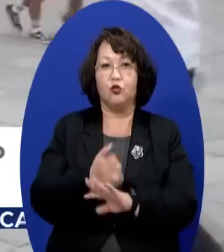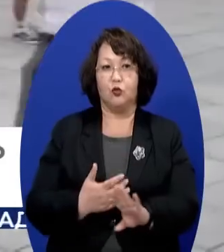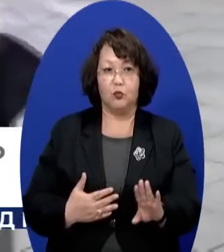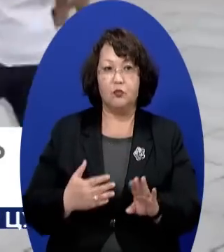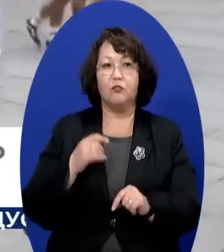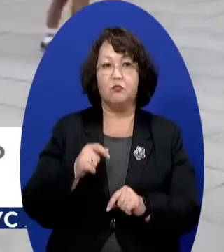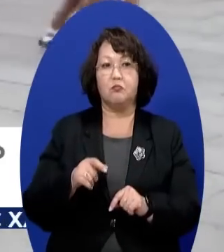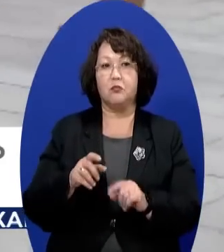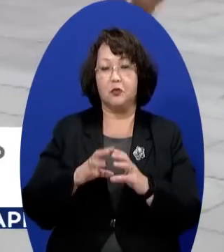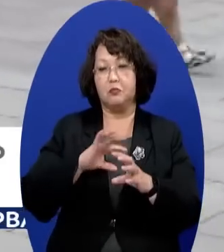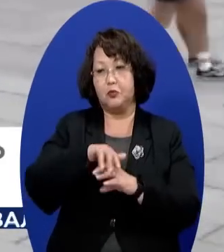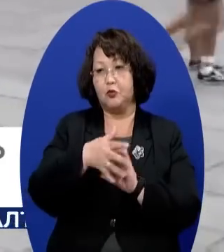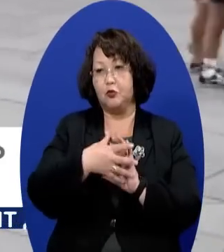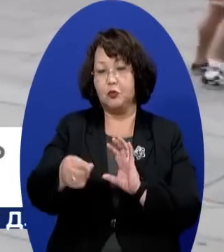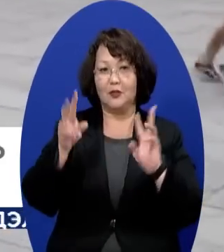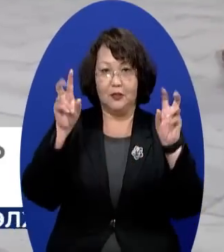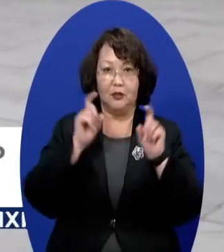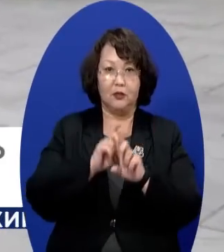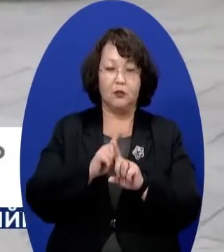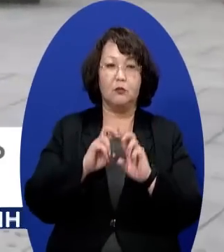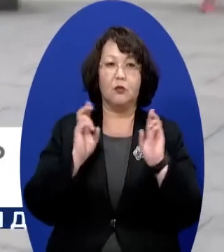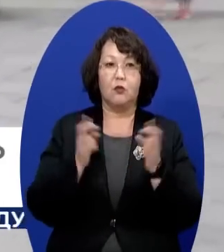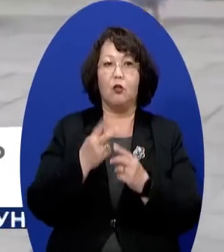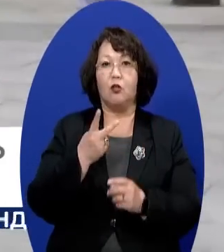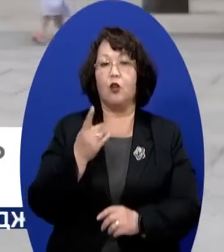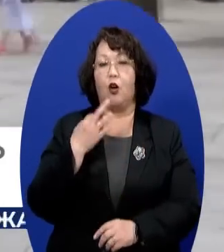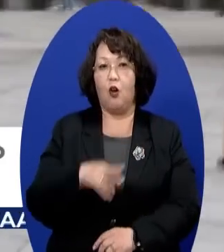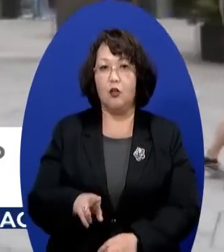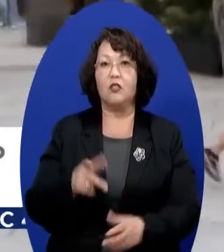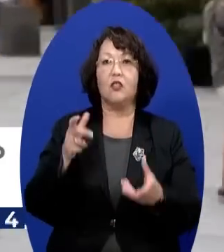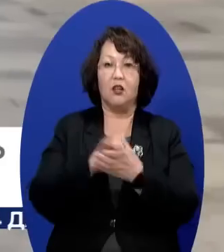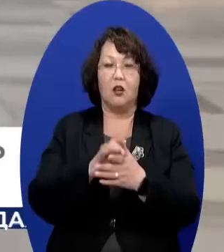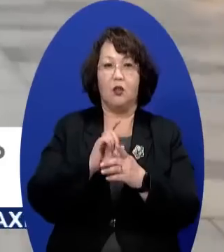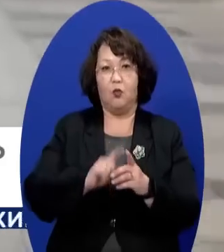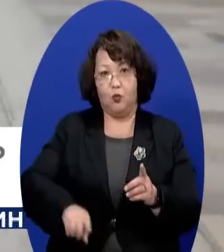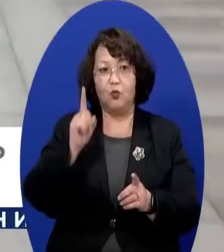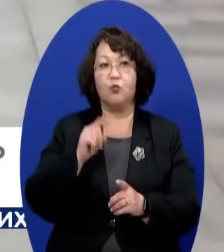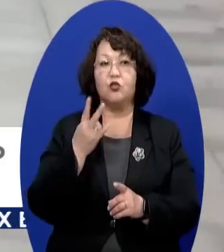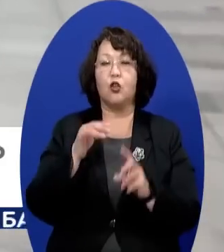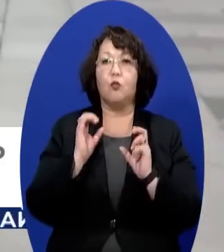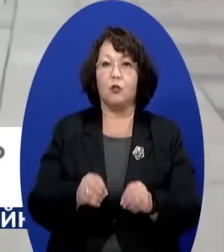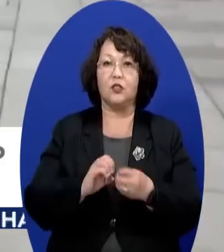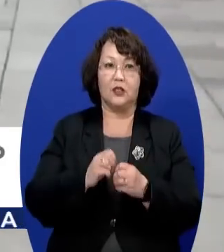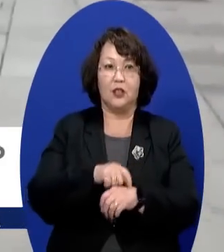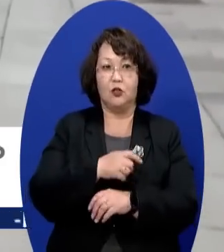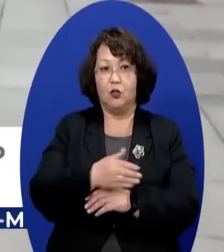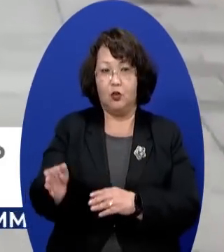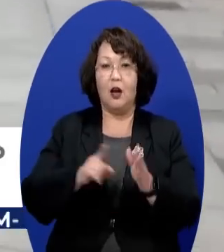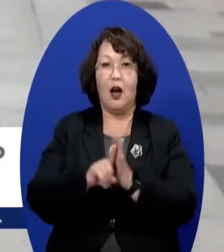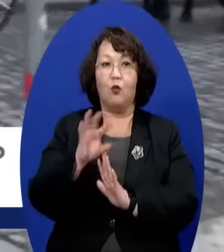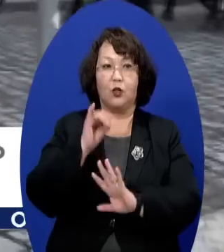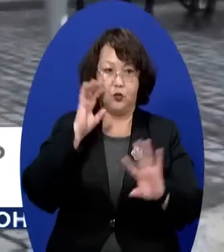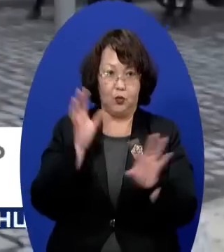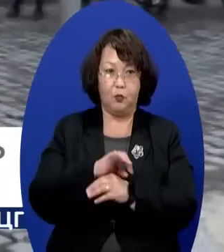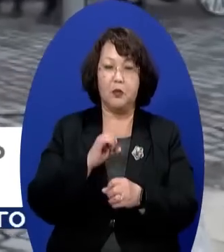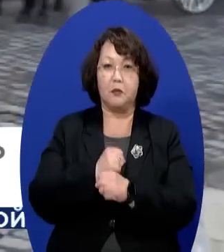хүн төрөлхтөнд үзүүлэх нөлөөлөл сэдвт энэ баг хурал 2021 онд тус гэрээ хүчин төгөлдөр болж хэрэгжиж эхэлсэн сош анхудаага цохон байгуулагдаж